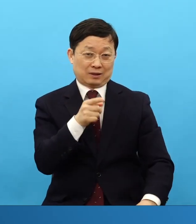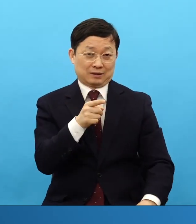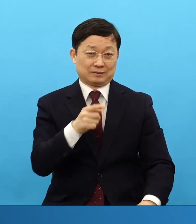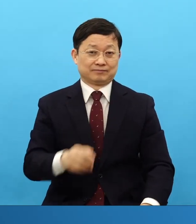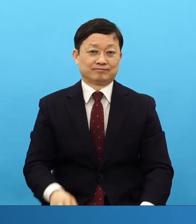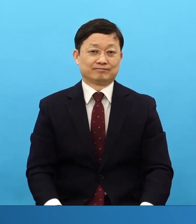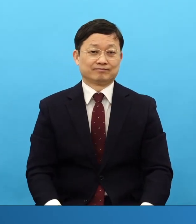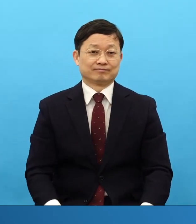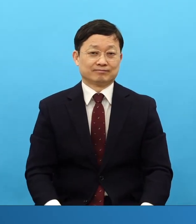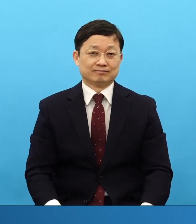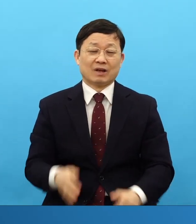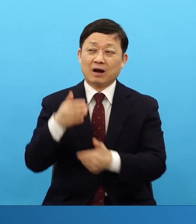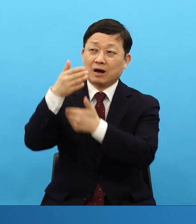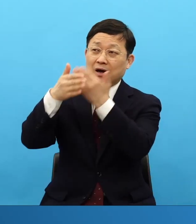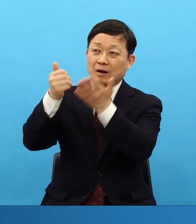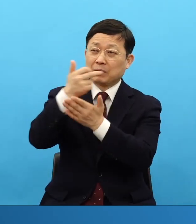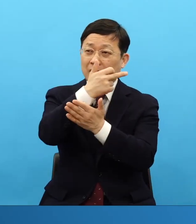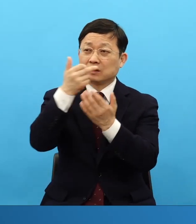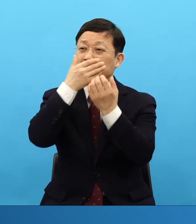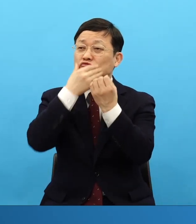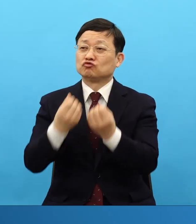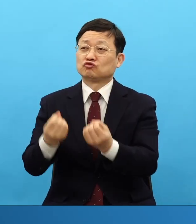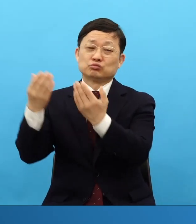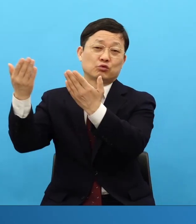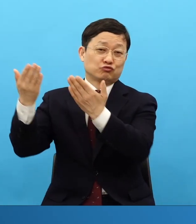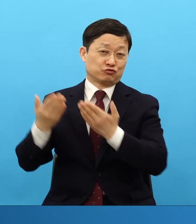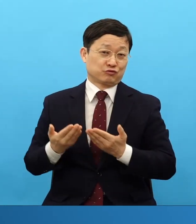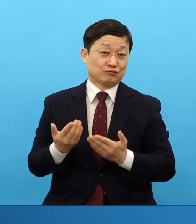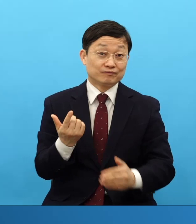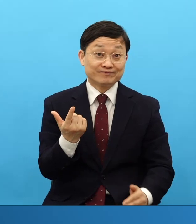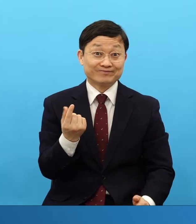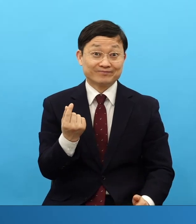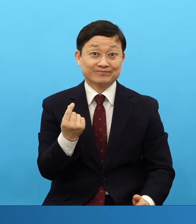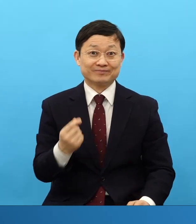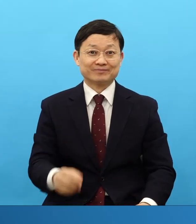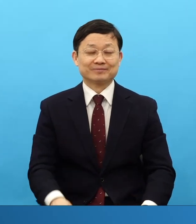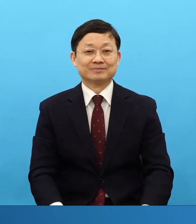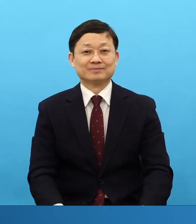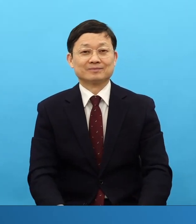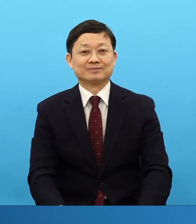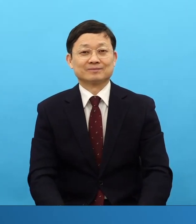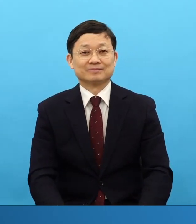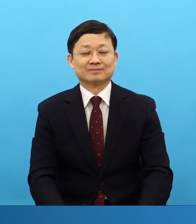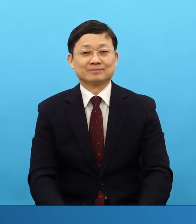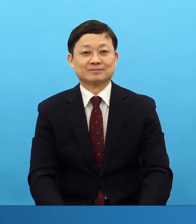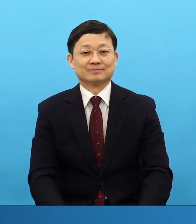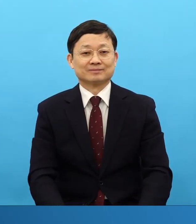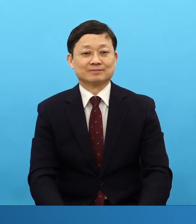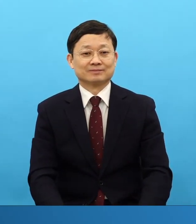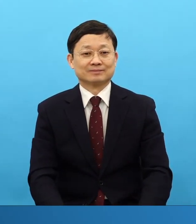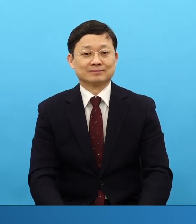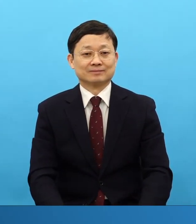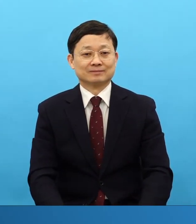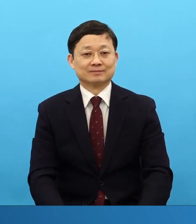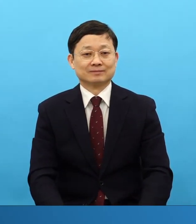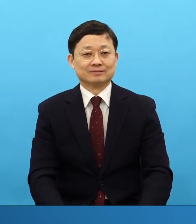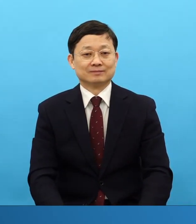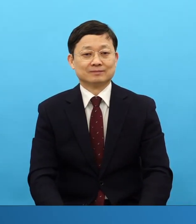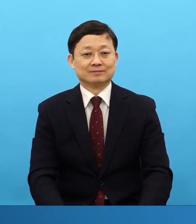얼마나 하나님 우리에게 큰 축복을 주셨습니까? How great of a blessing did God give to us? 네, 그래서